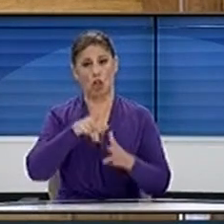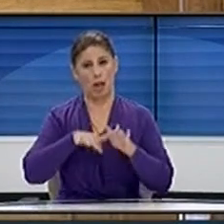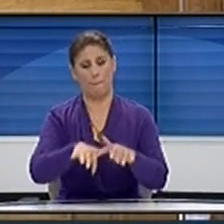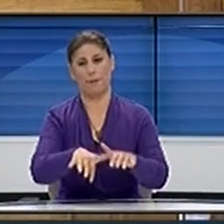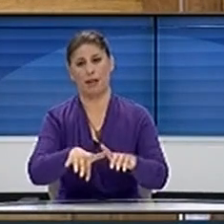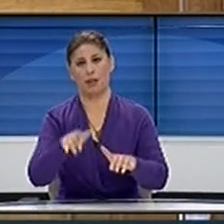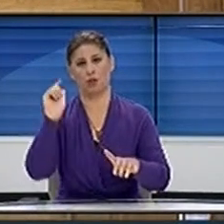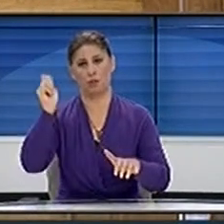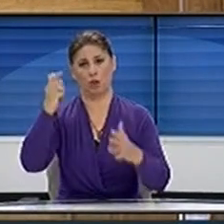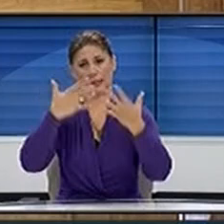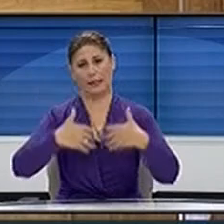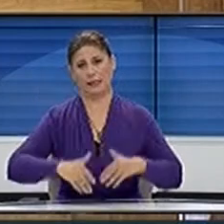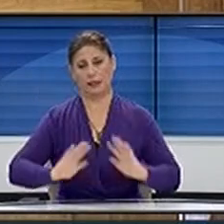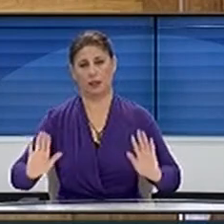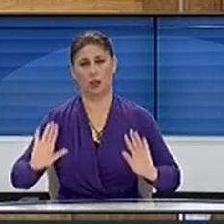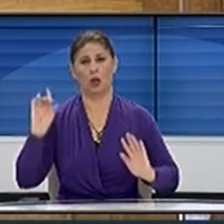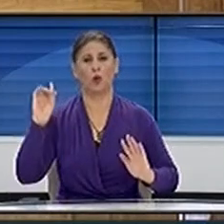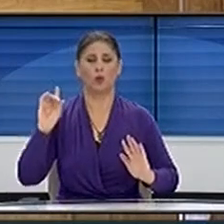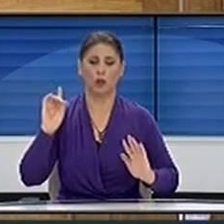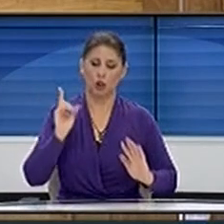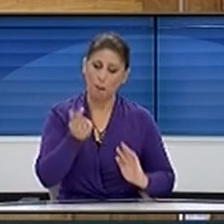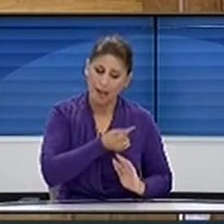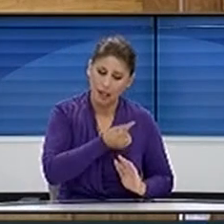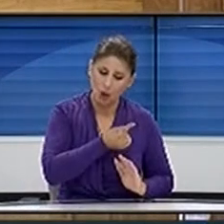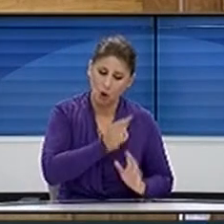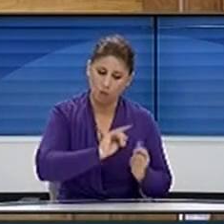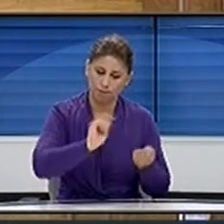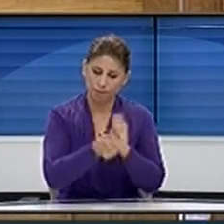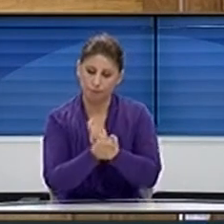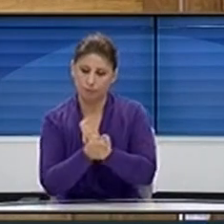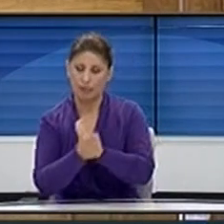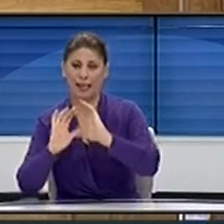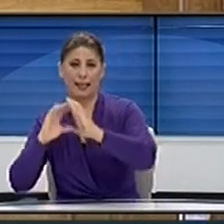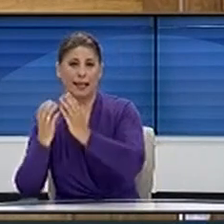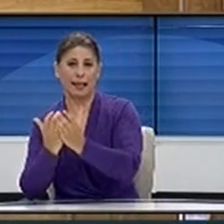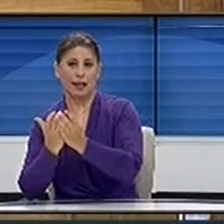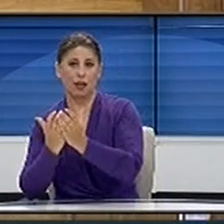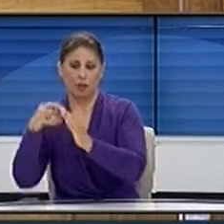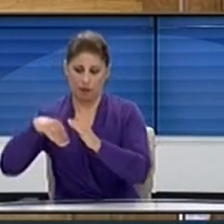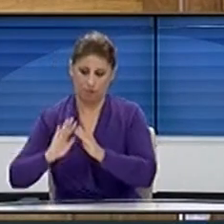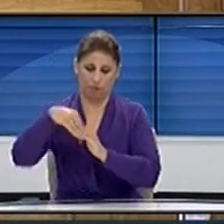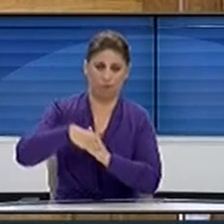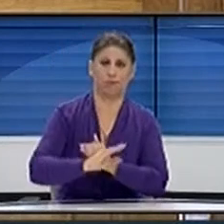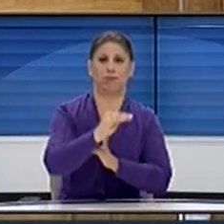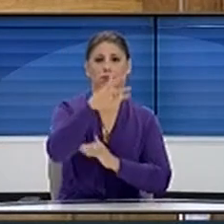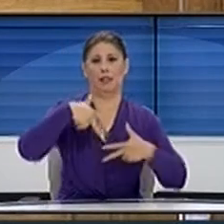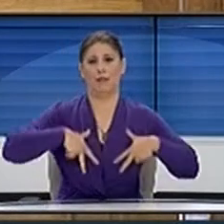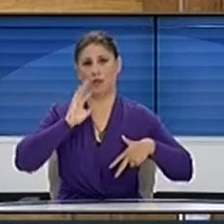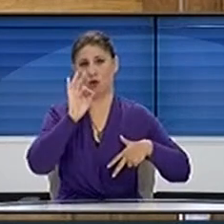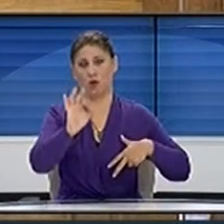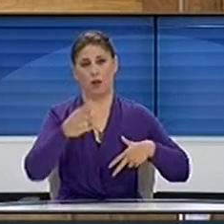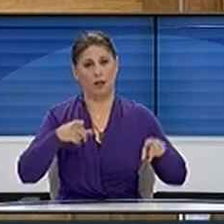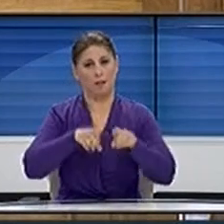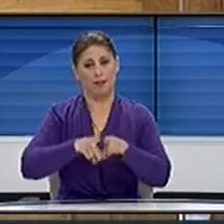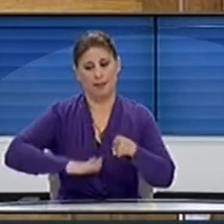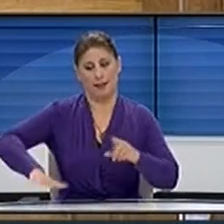επηρεάσουν την πολιτική σκηνή. Ούτε το μερικό θα γίνει γενικό με σκοπό να αποσταθεροποιηθεί η κυβέρνηση και μαζί